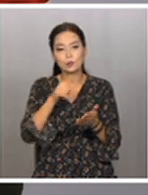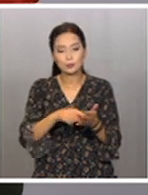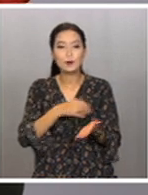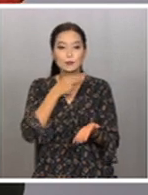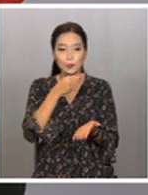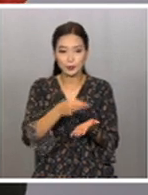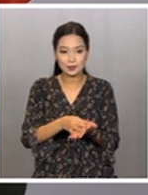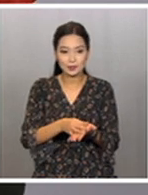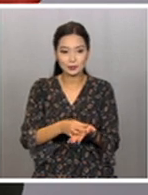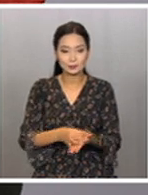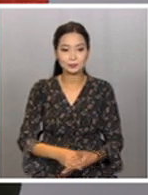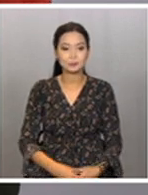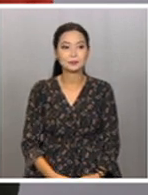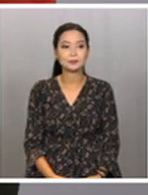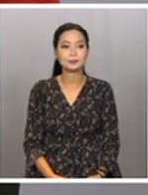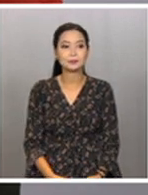беріңіздер.